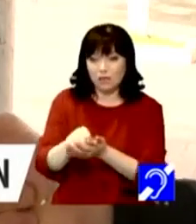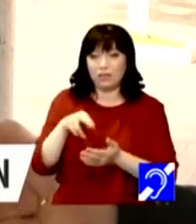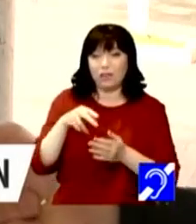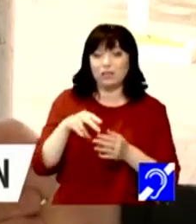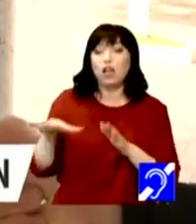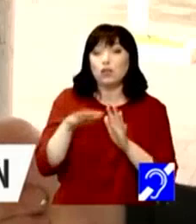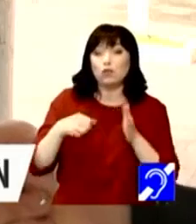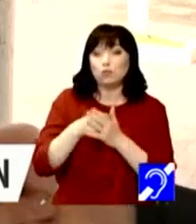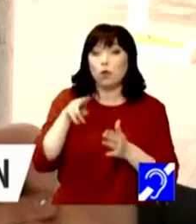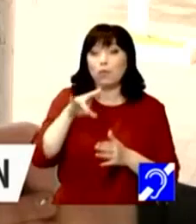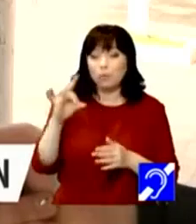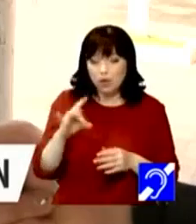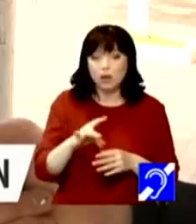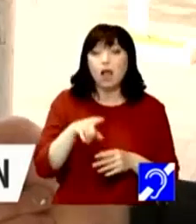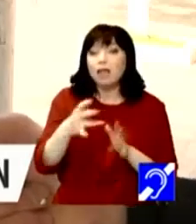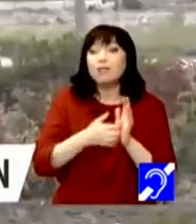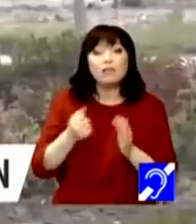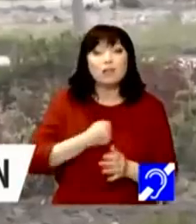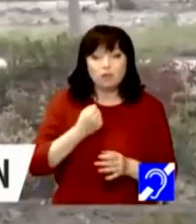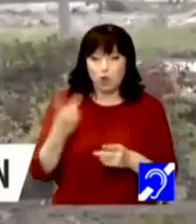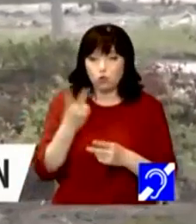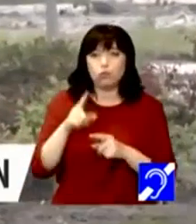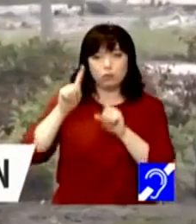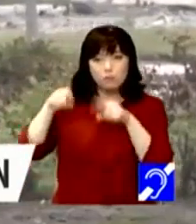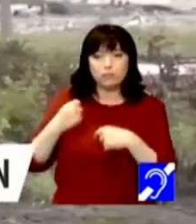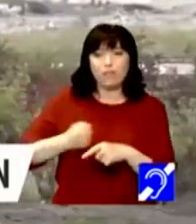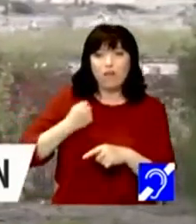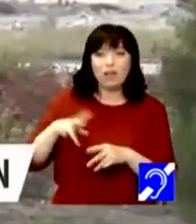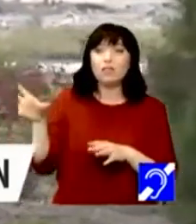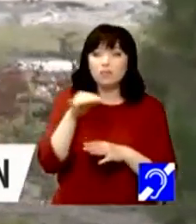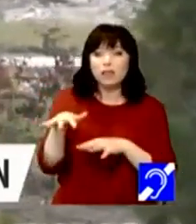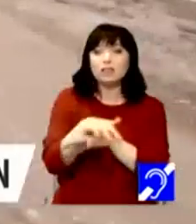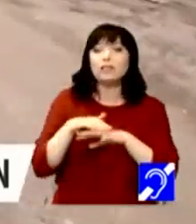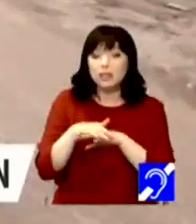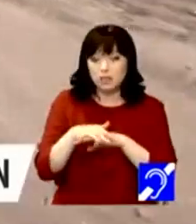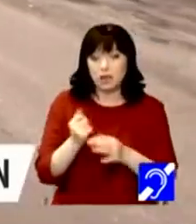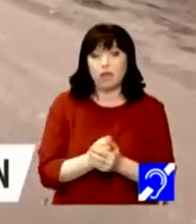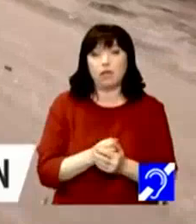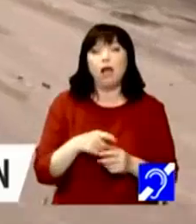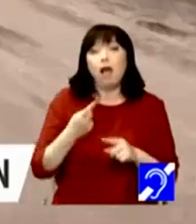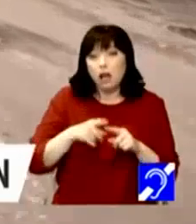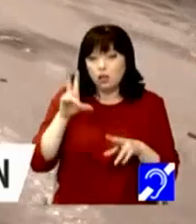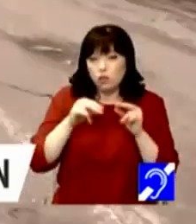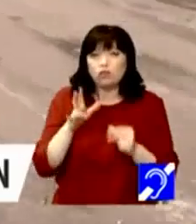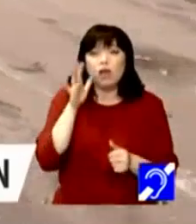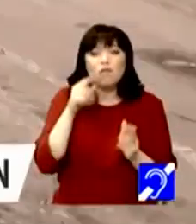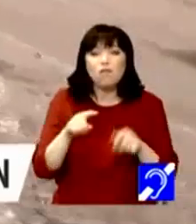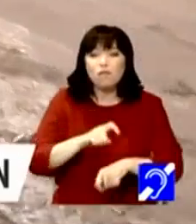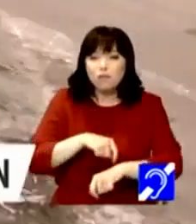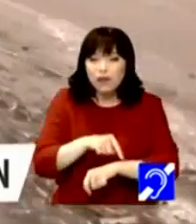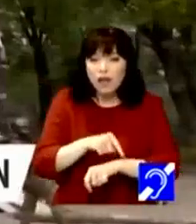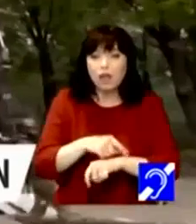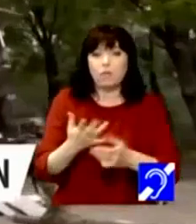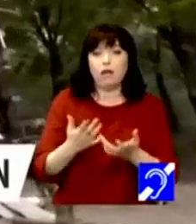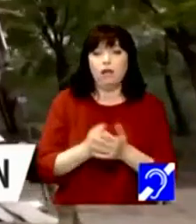o mobilizare într-o formă sau alta. Să nu uităm spre remarcă că vorbim de perspective de câteva luni, timp în care se pot schimba foarte mult. Vedem